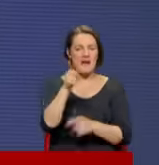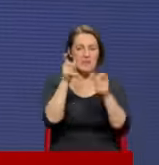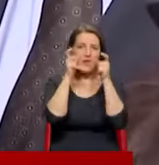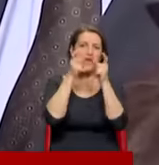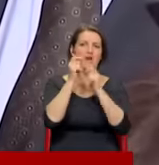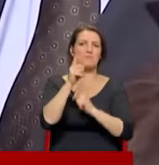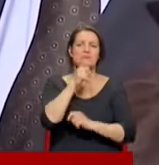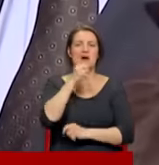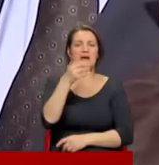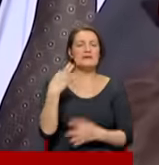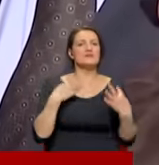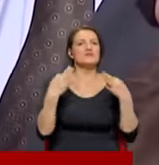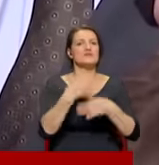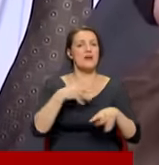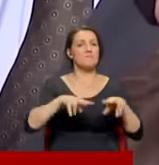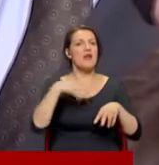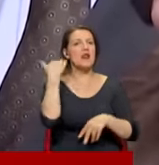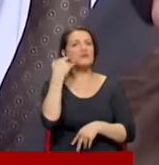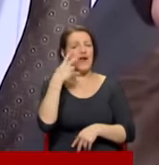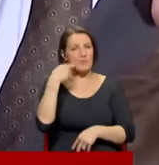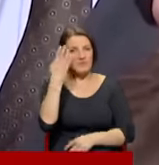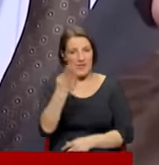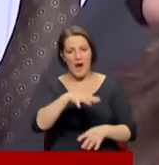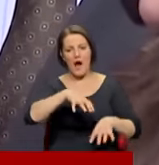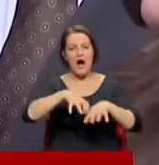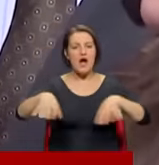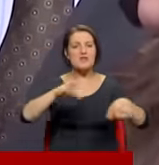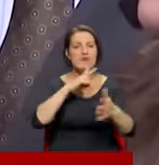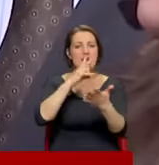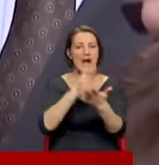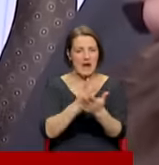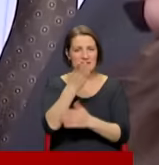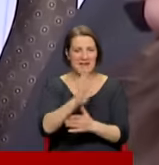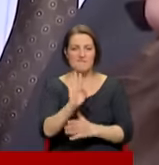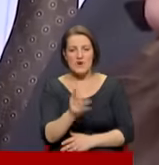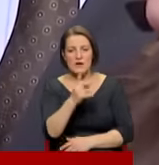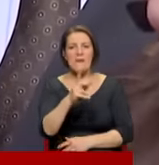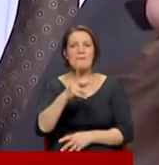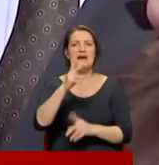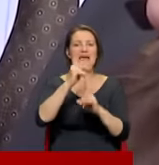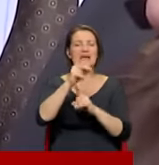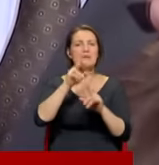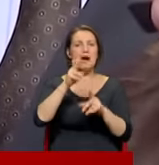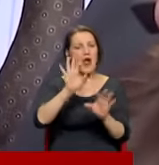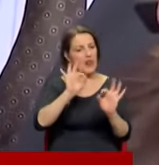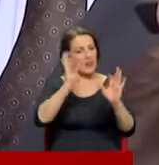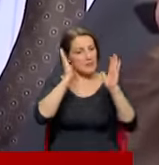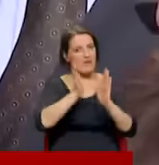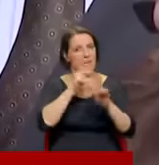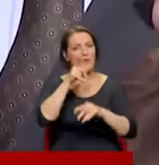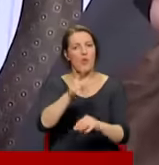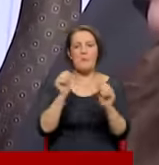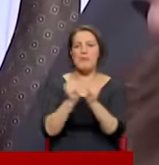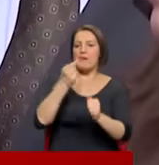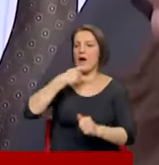çağrı yaptı. Sayın Meral Akşener hanımefendinin ayrışma kararından vazgeçerek partinin başında devamında onunla